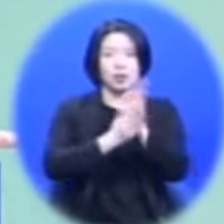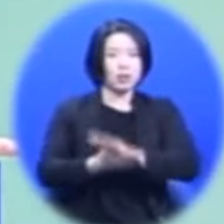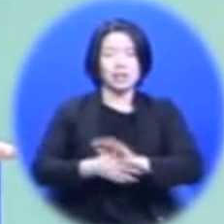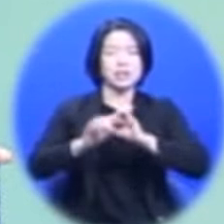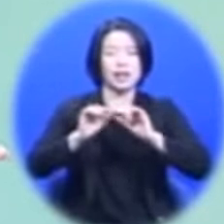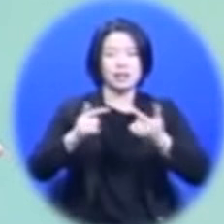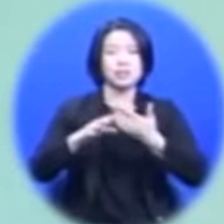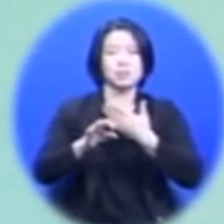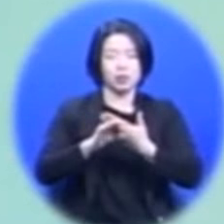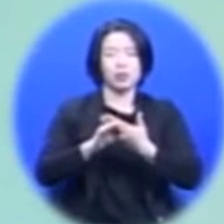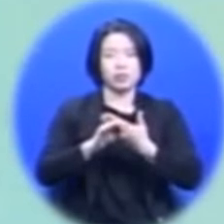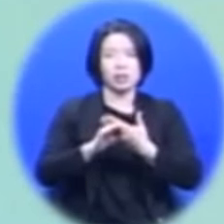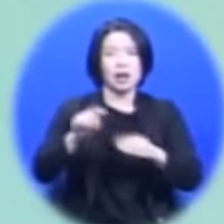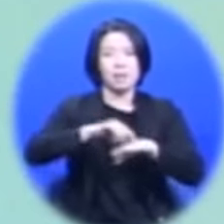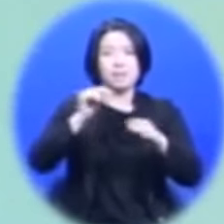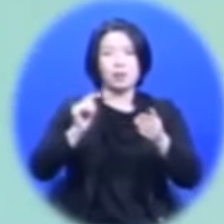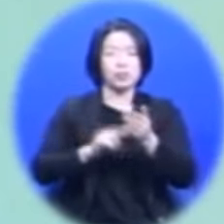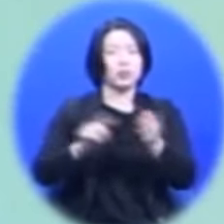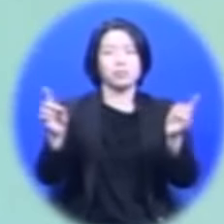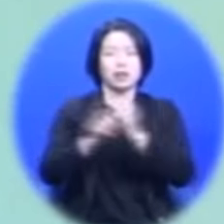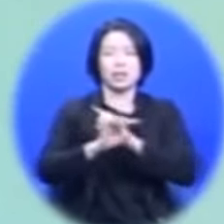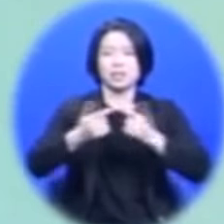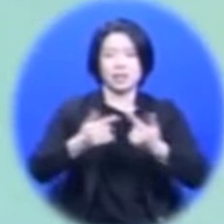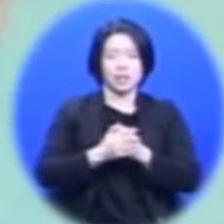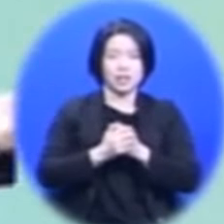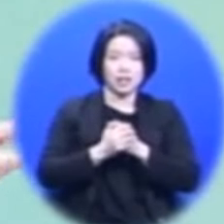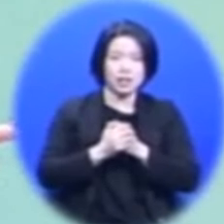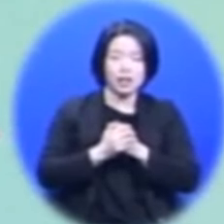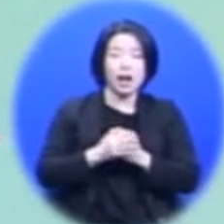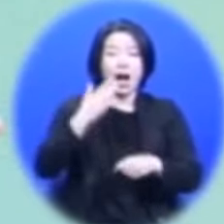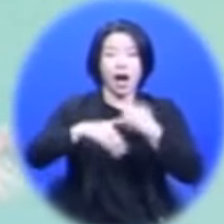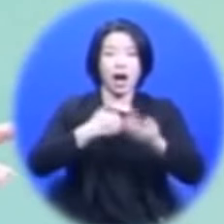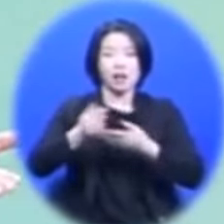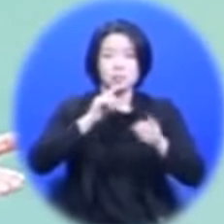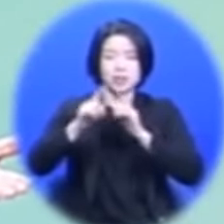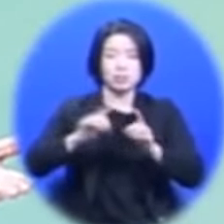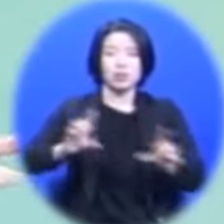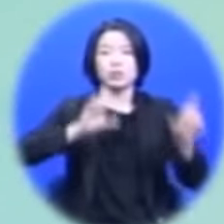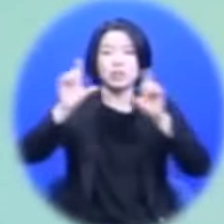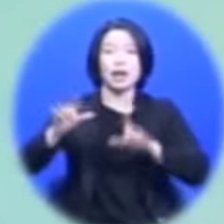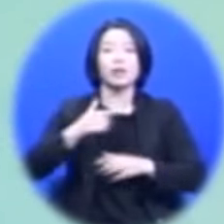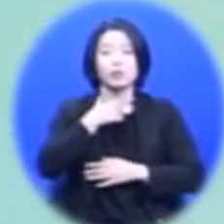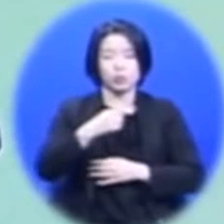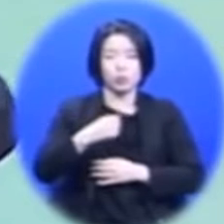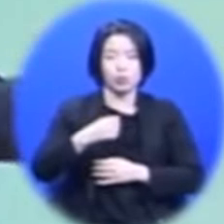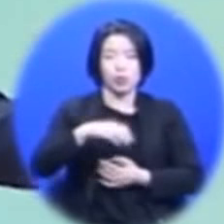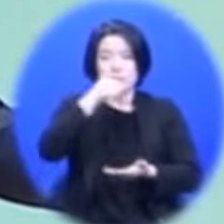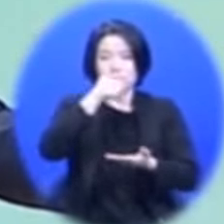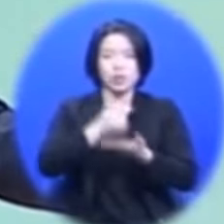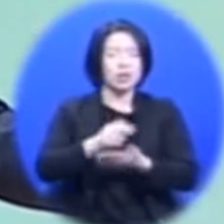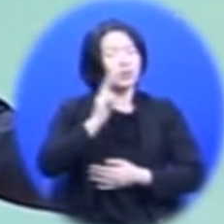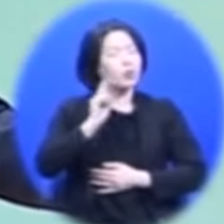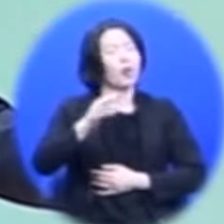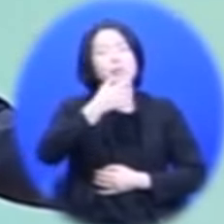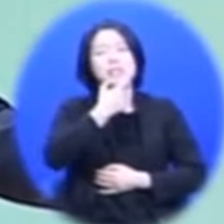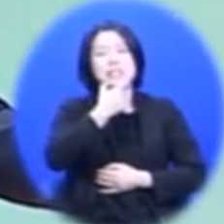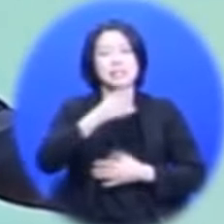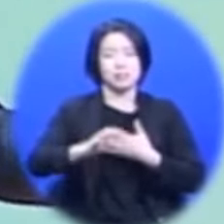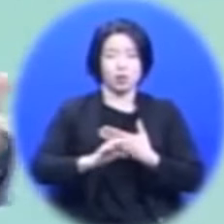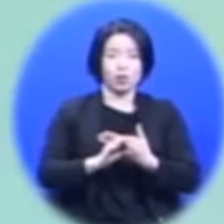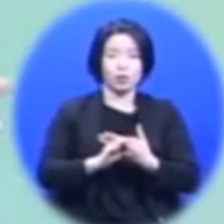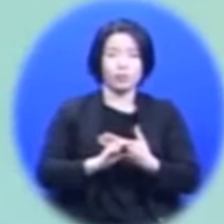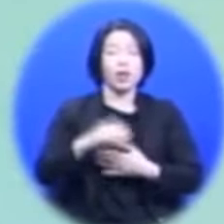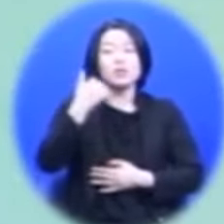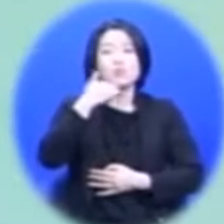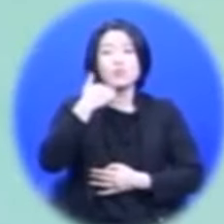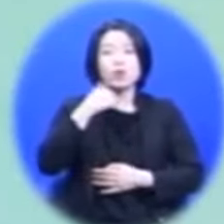안 바꿔졌으니까 삶이 안 변하는 거예요. 하나님의 말씀대로 살고 싶고 죄는 너무너무 싫으면